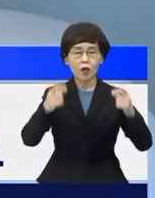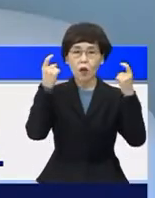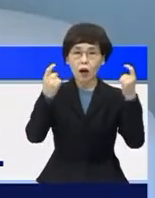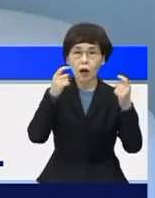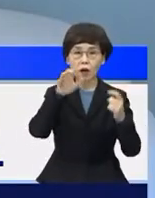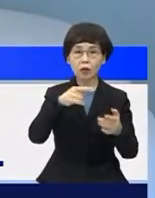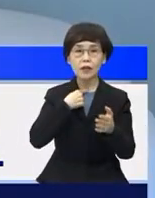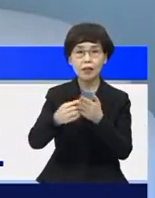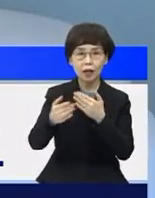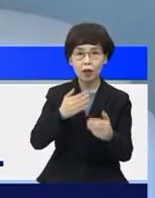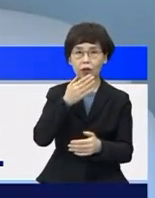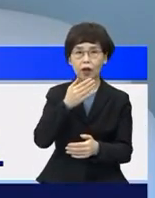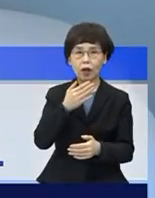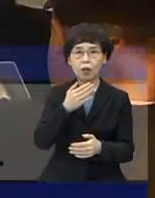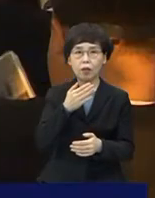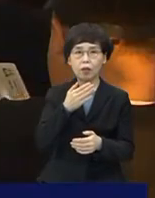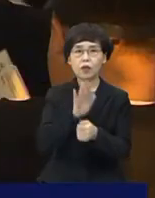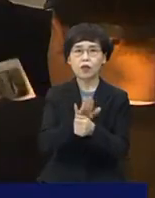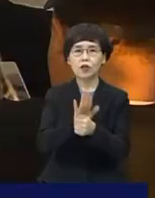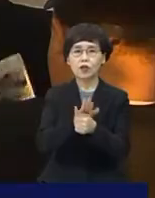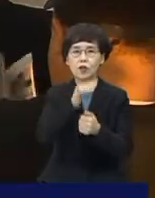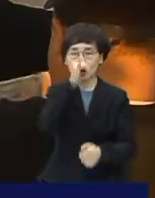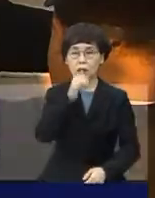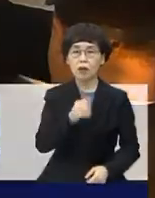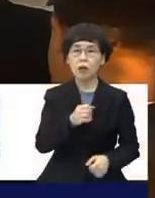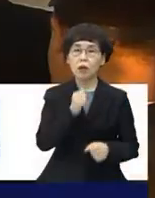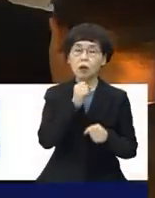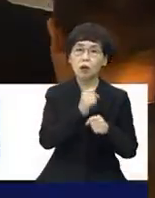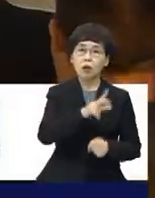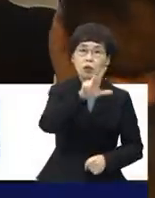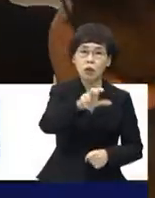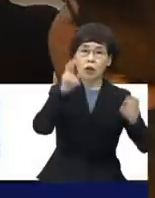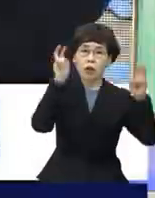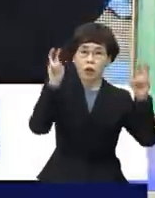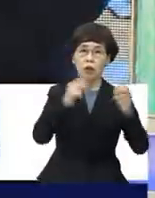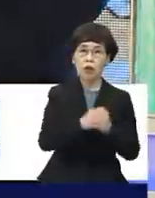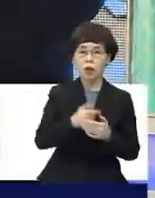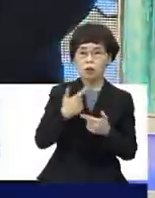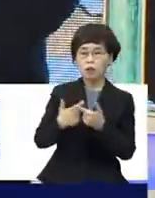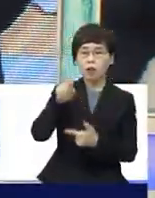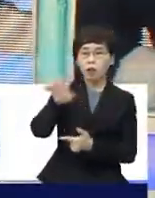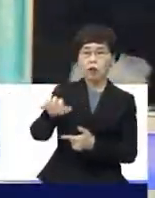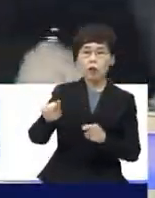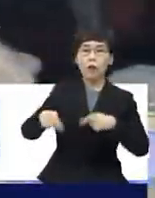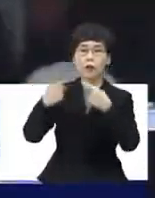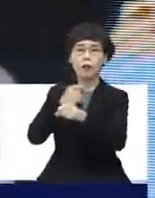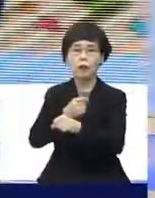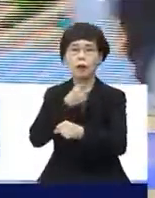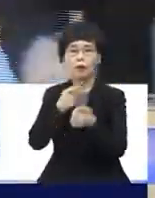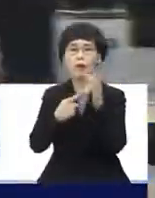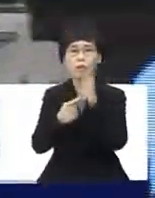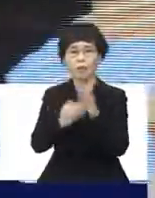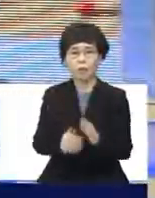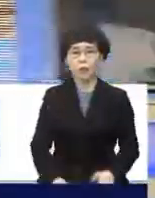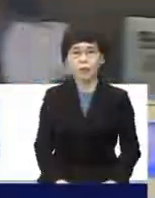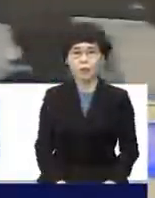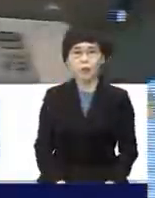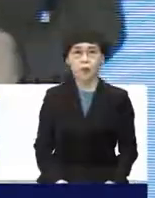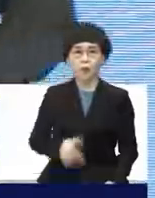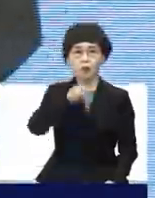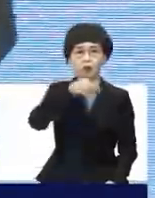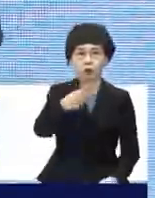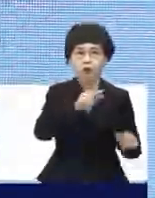있는 바우처도 지원을 합니다. 벌써 25개 기업이 부산형 워케이션에 참가 의향을 밝혔습니다. 구글,